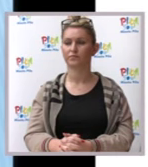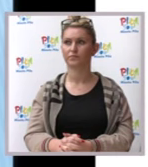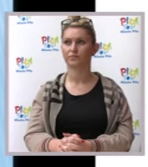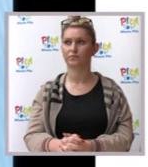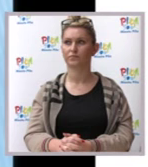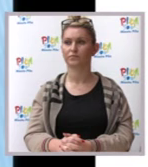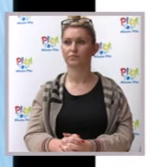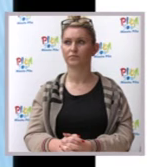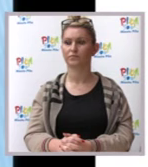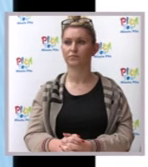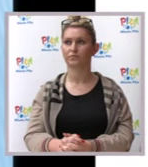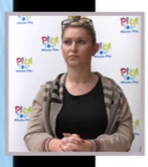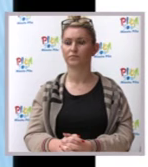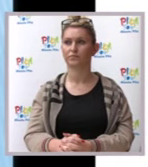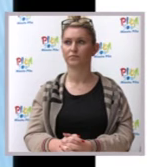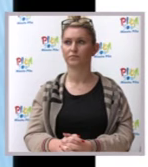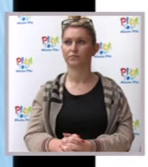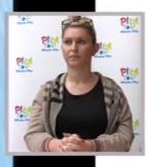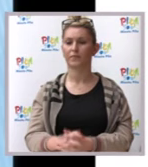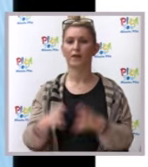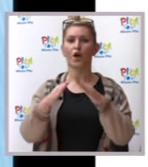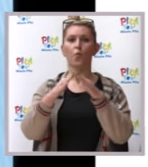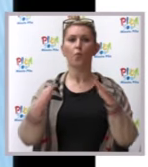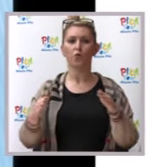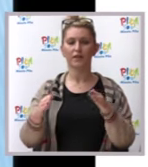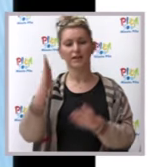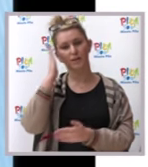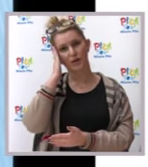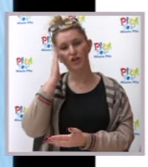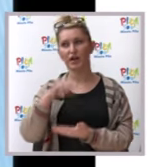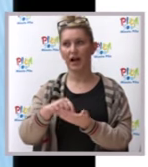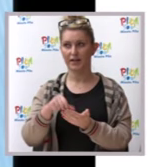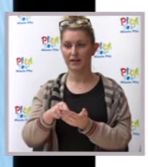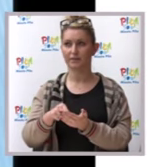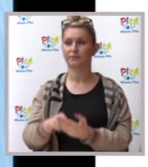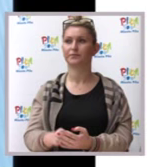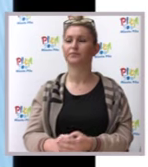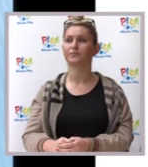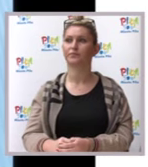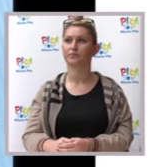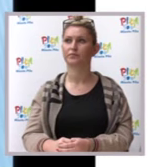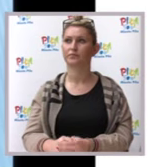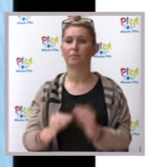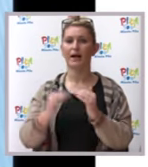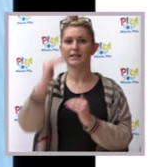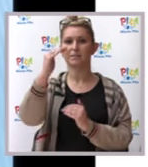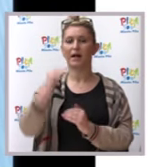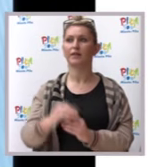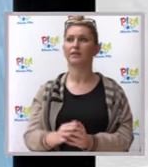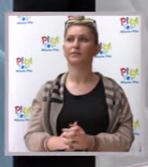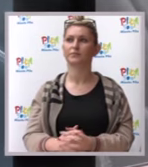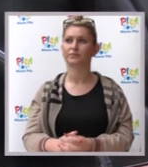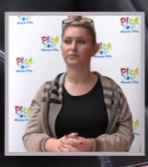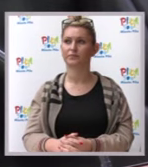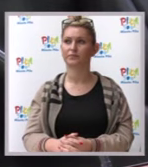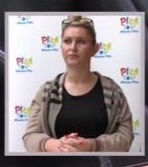one na następującym poziomie. W przypadku budynków mieszkalnych maksymalna stawka wynikająca z obwieszczenia ministra finansów została